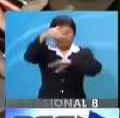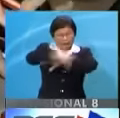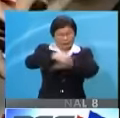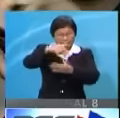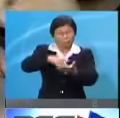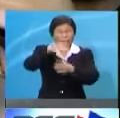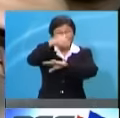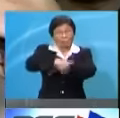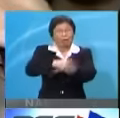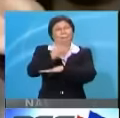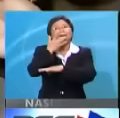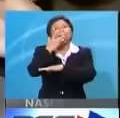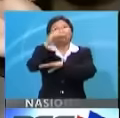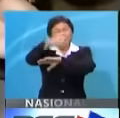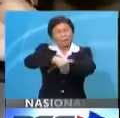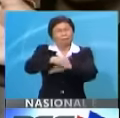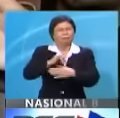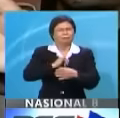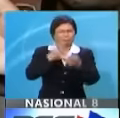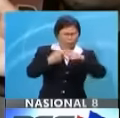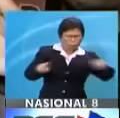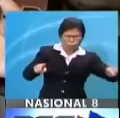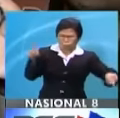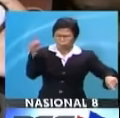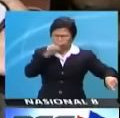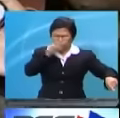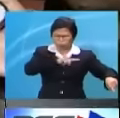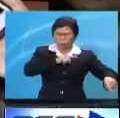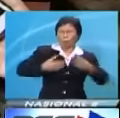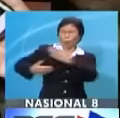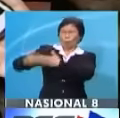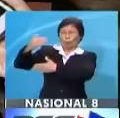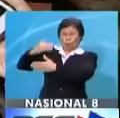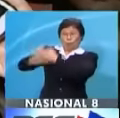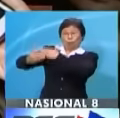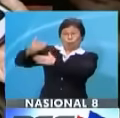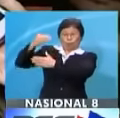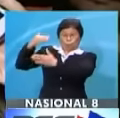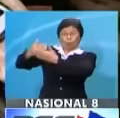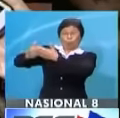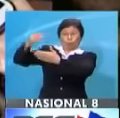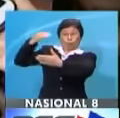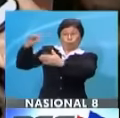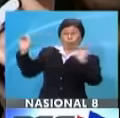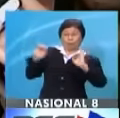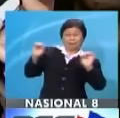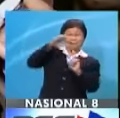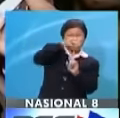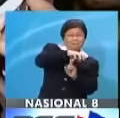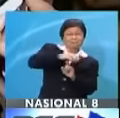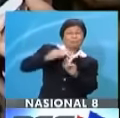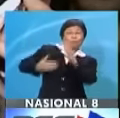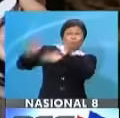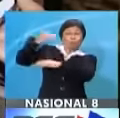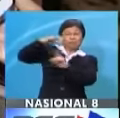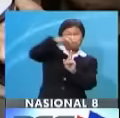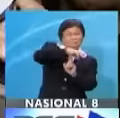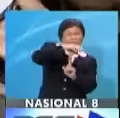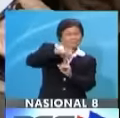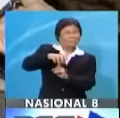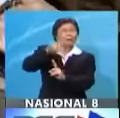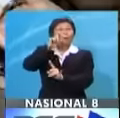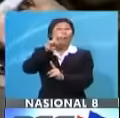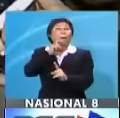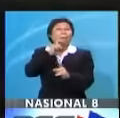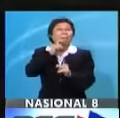satu perbezaan yang sangat ketara. Yang sebelum ni ialah tidak ada gerai yang menjual sex stimulant,